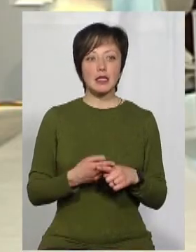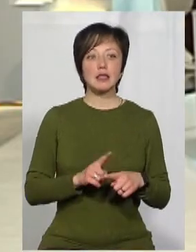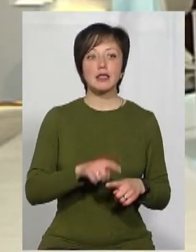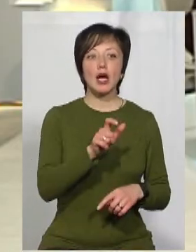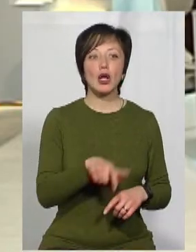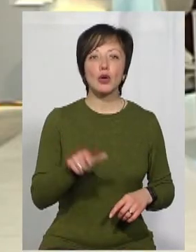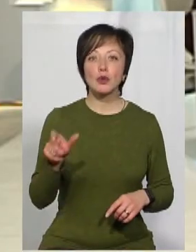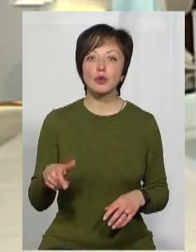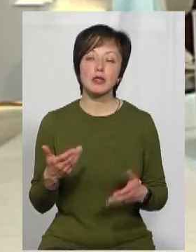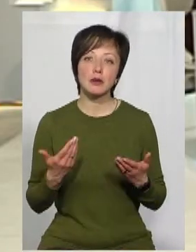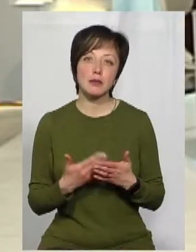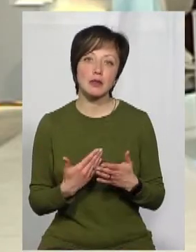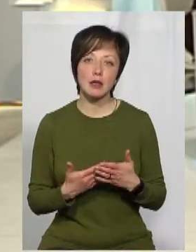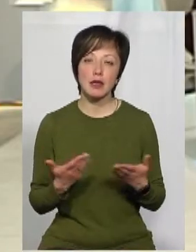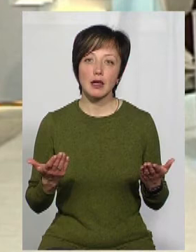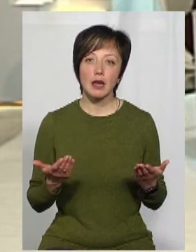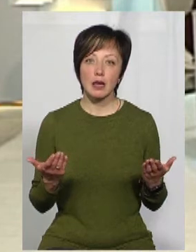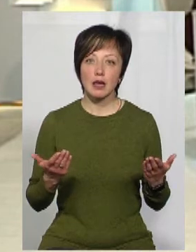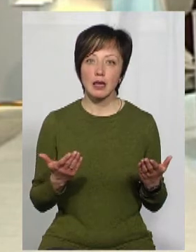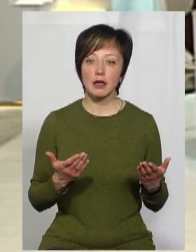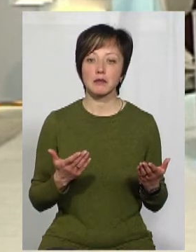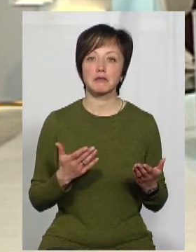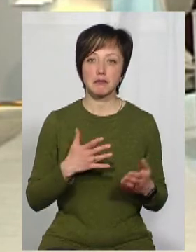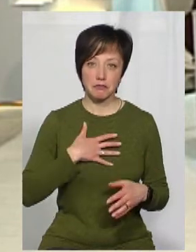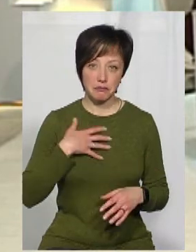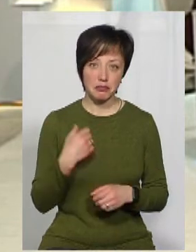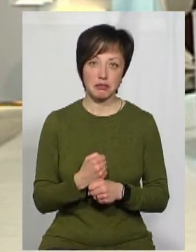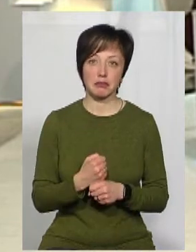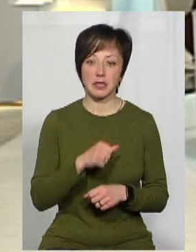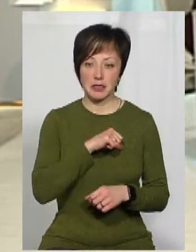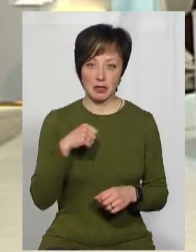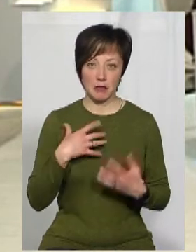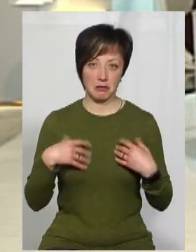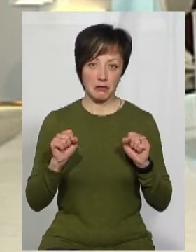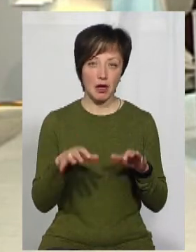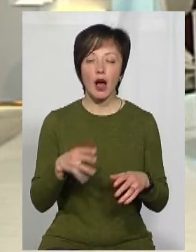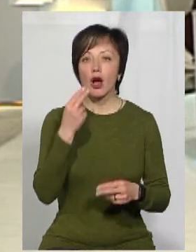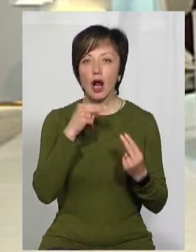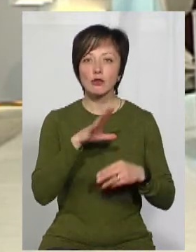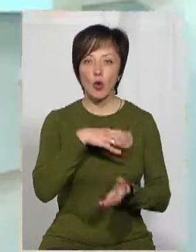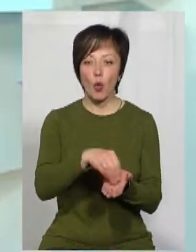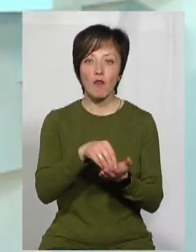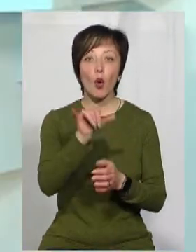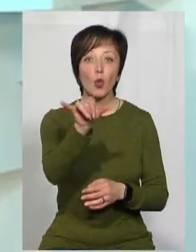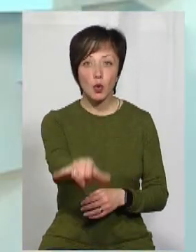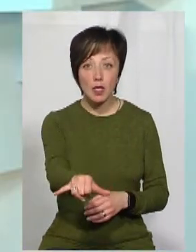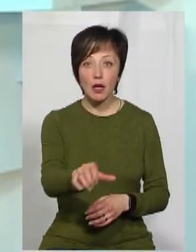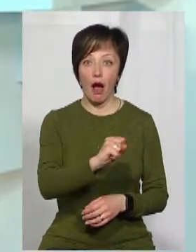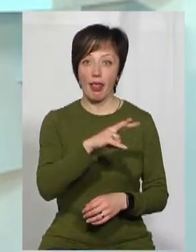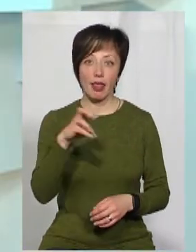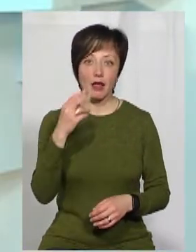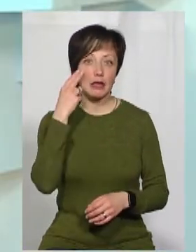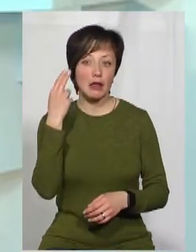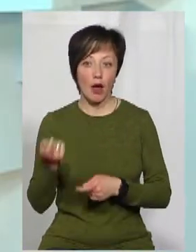які проявили, там, скажімо так, таку громадську позицію. Але, звичайно, що краще було купувати в них, а не